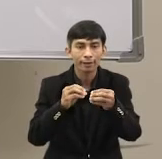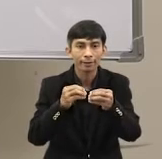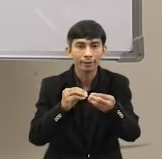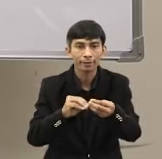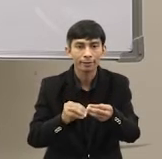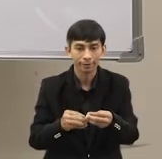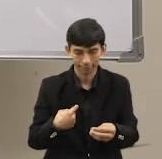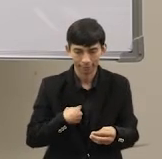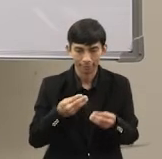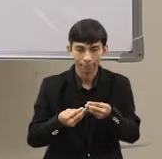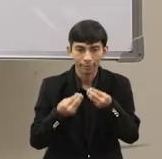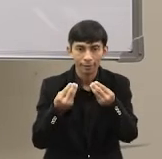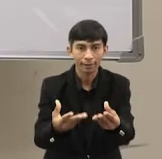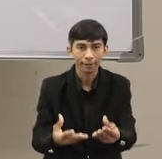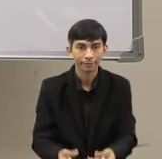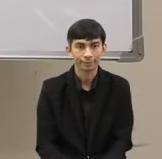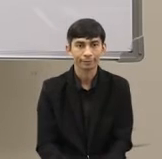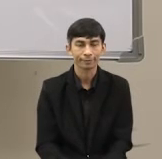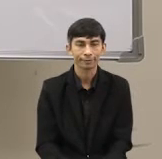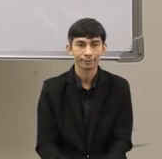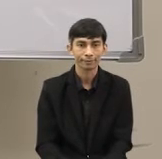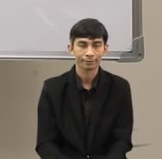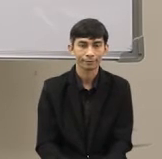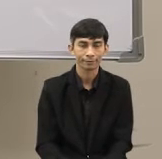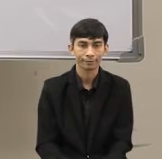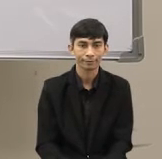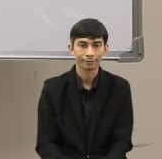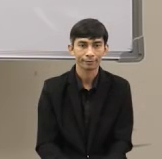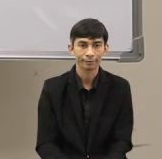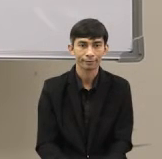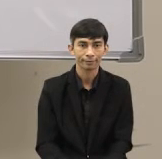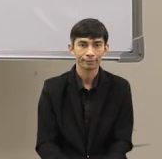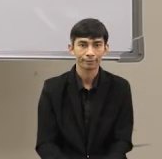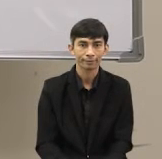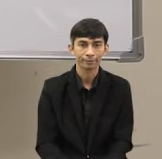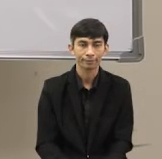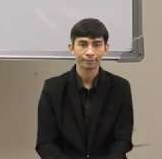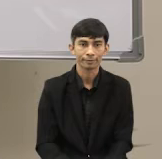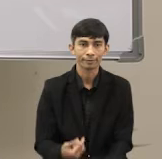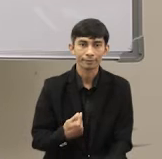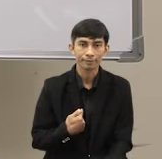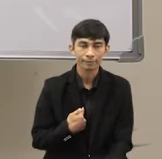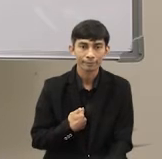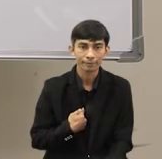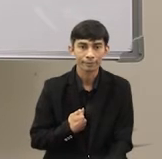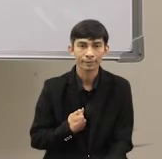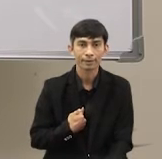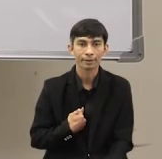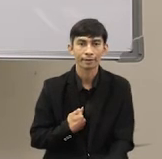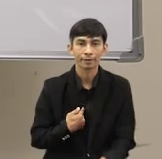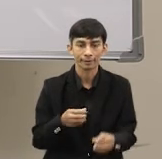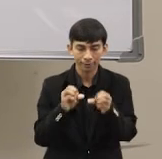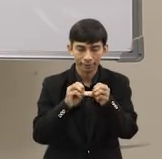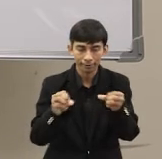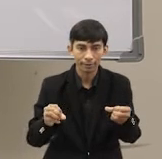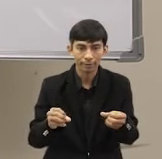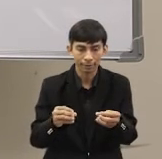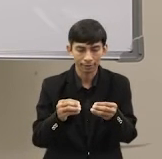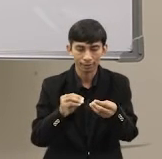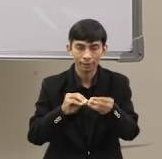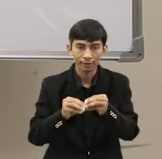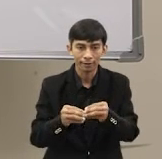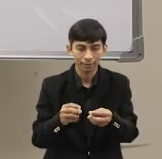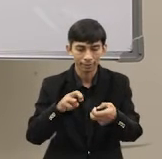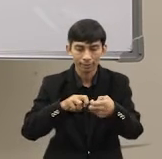nè khu ra lời nè bên ní nè khu miên là bạc lệch nè khu miên chùm nót